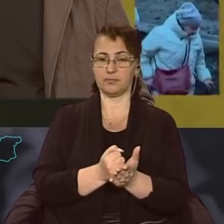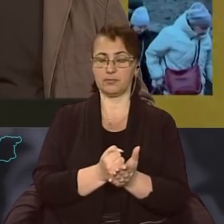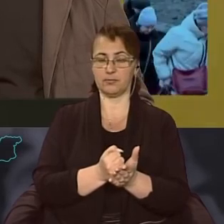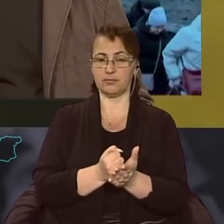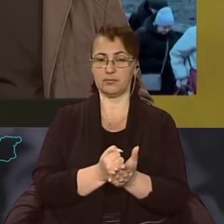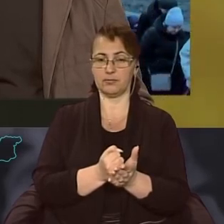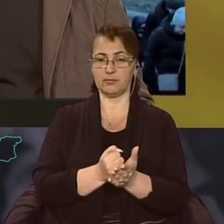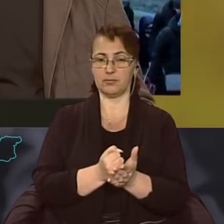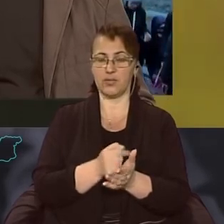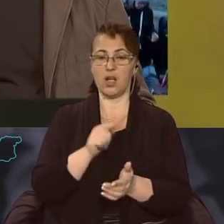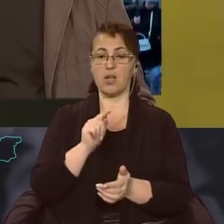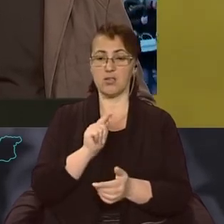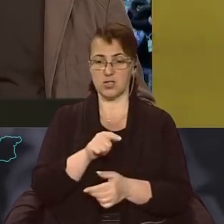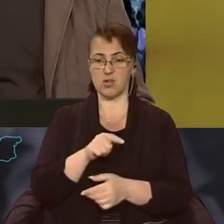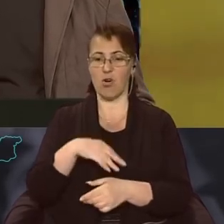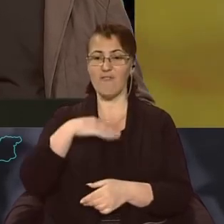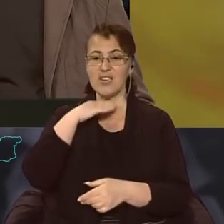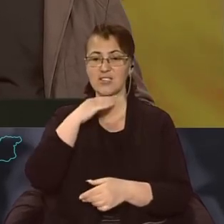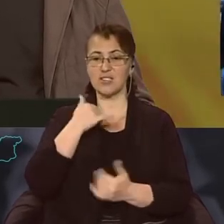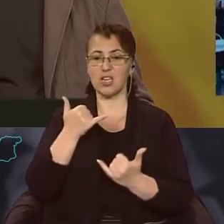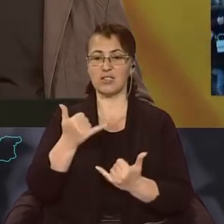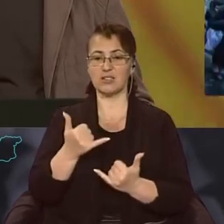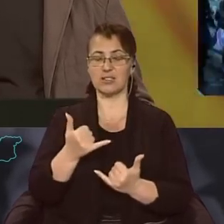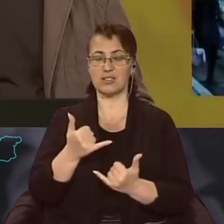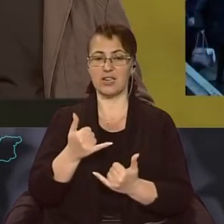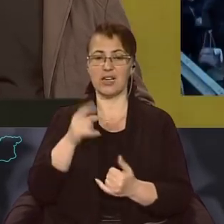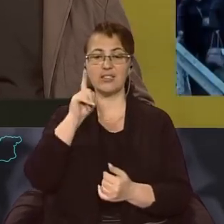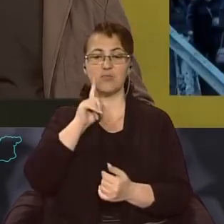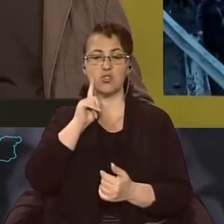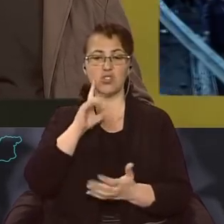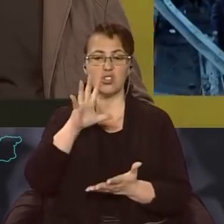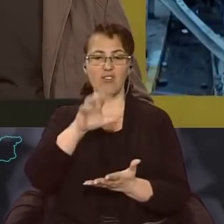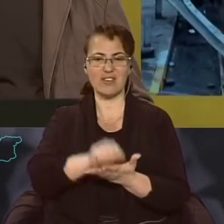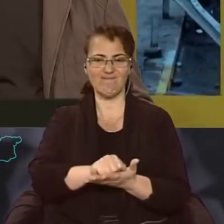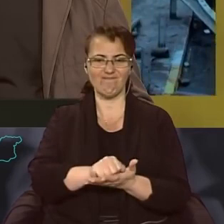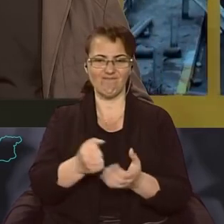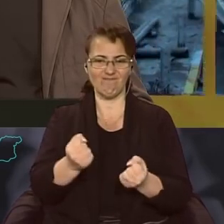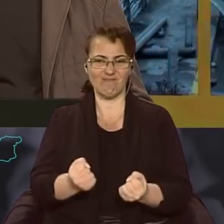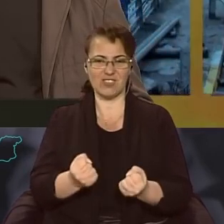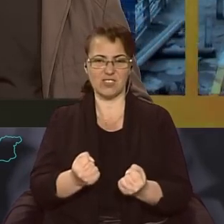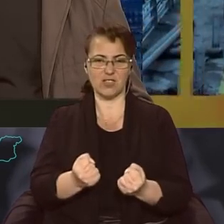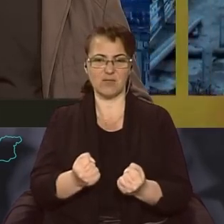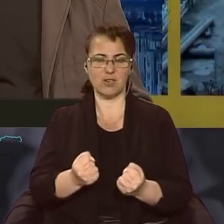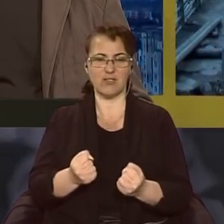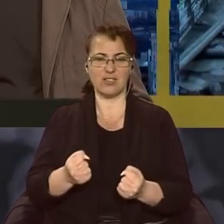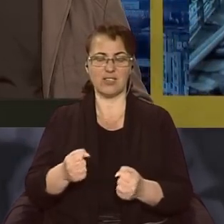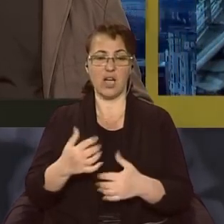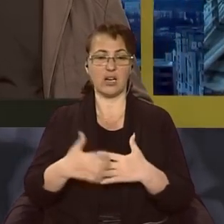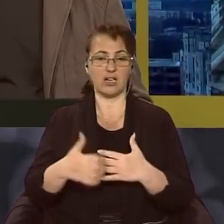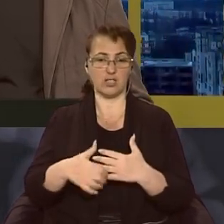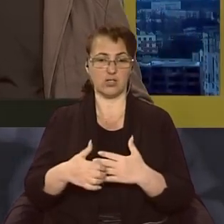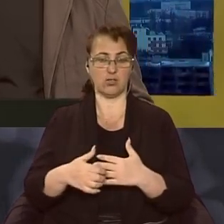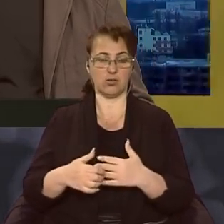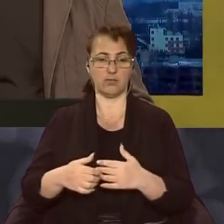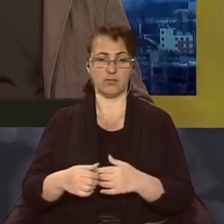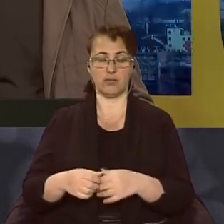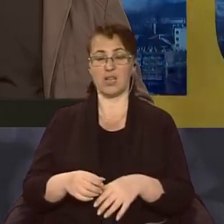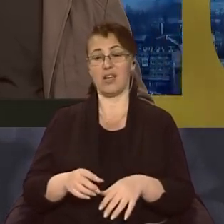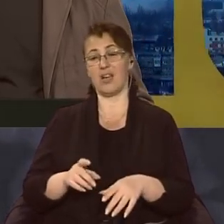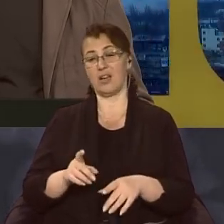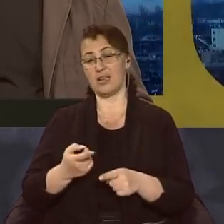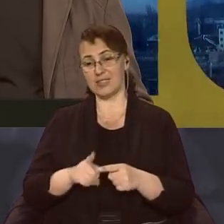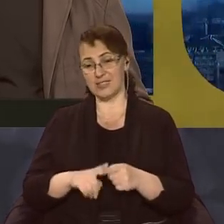максимально, але його вистачає для тимчасового утримання Херсону, саме 17 батальйонно-тактичних груп. В ідеалі